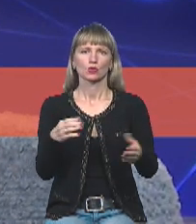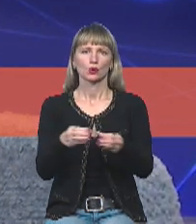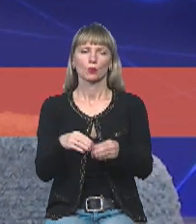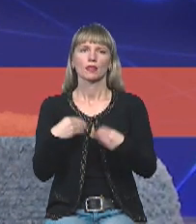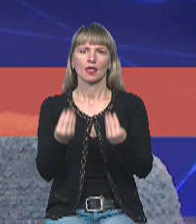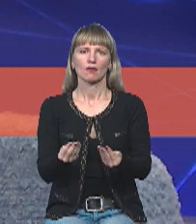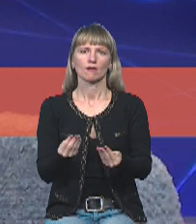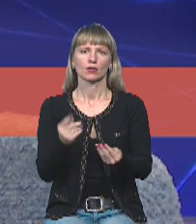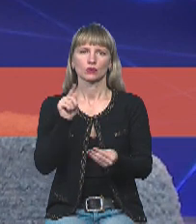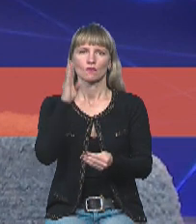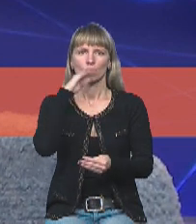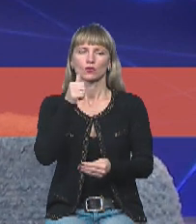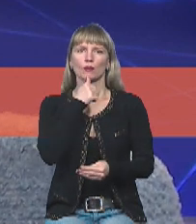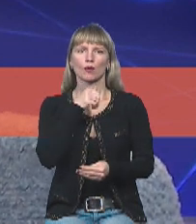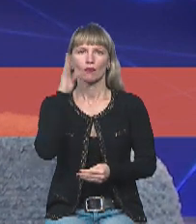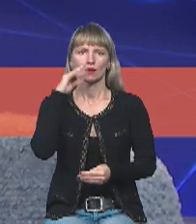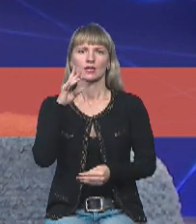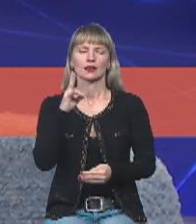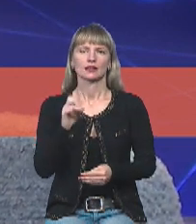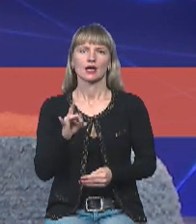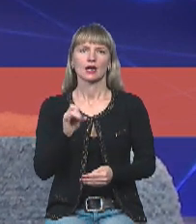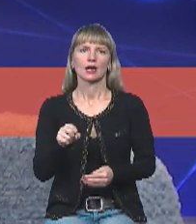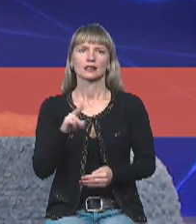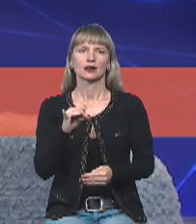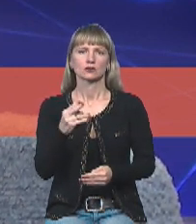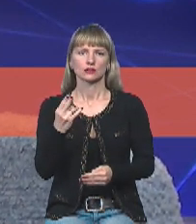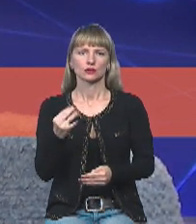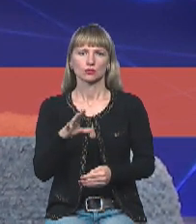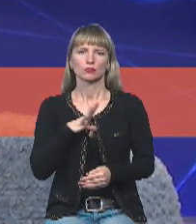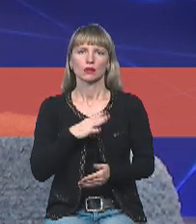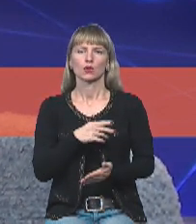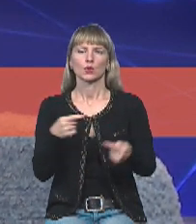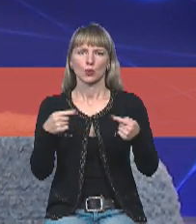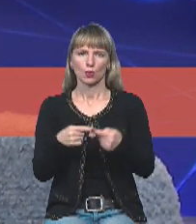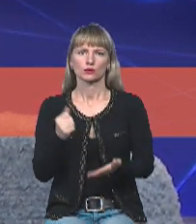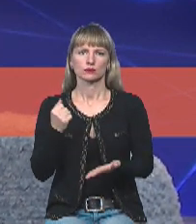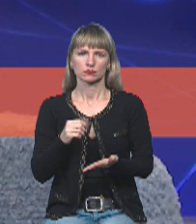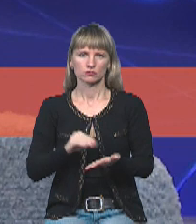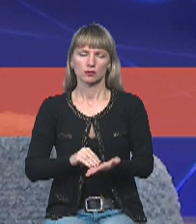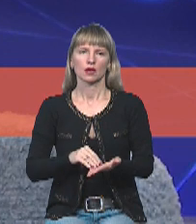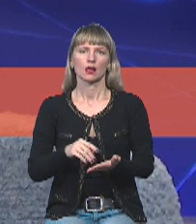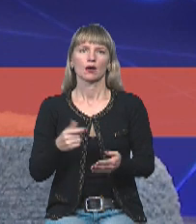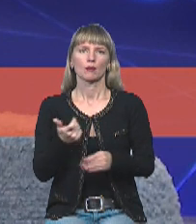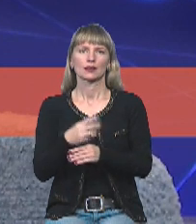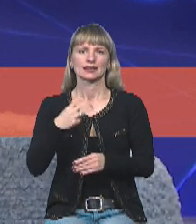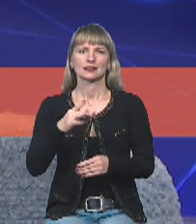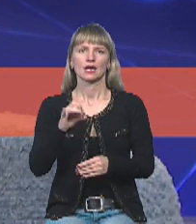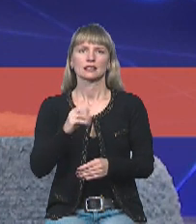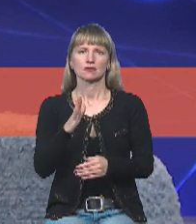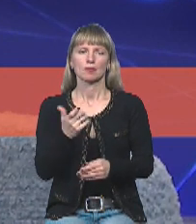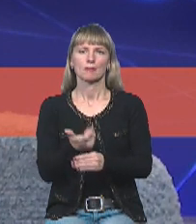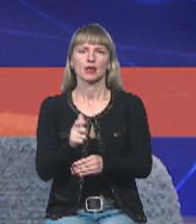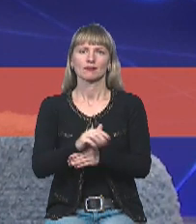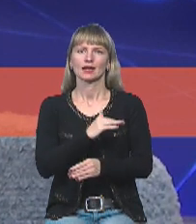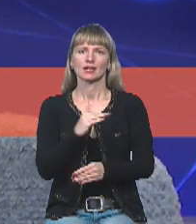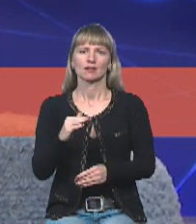надавали туди воду, проби води на радіоактивність, вона була підтверджена, і після було до понад 30 разів зафіксовано